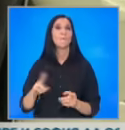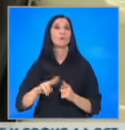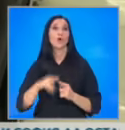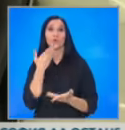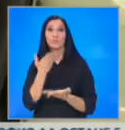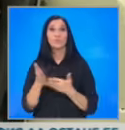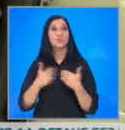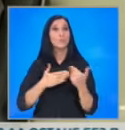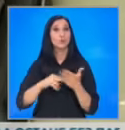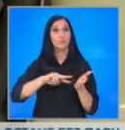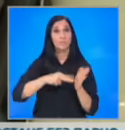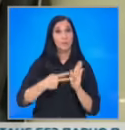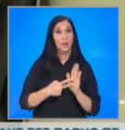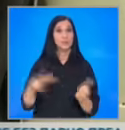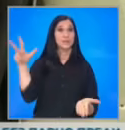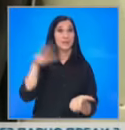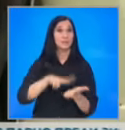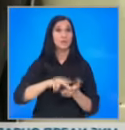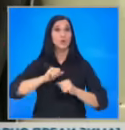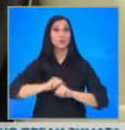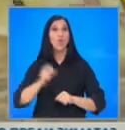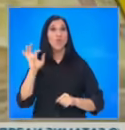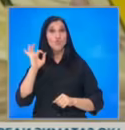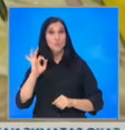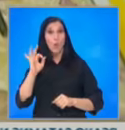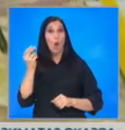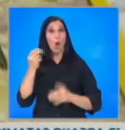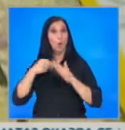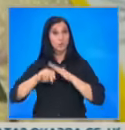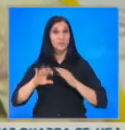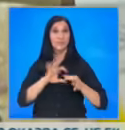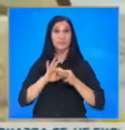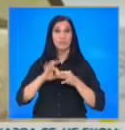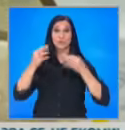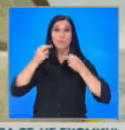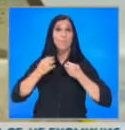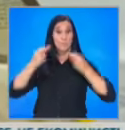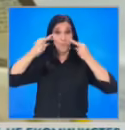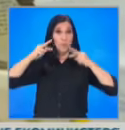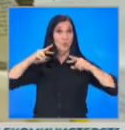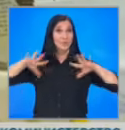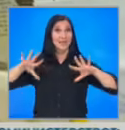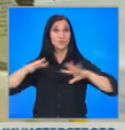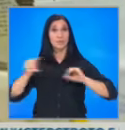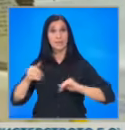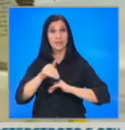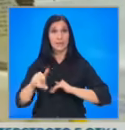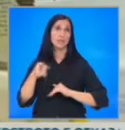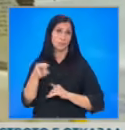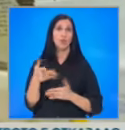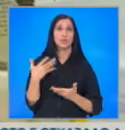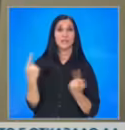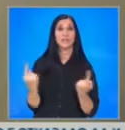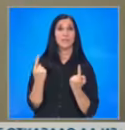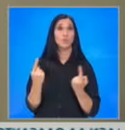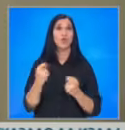се готви проект за сертифициране на общини с нулева корупция съвместно с Прозрачност без граници. По този начин той иска да стимулира общините да се откажат